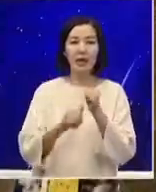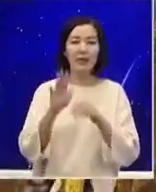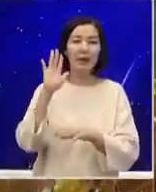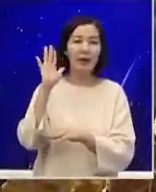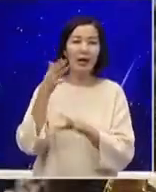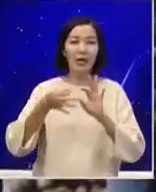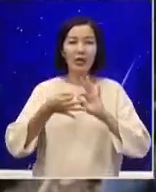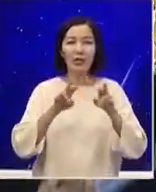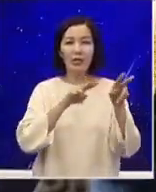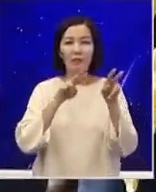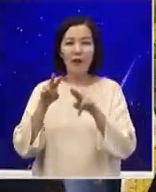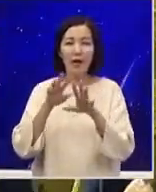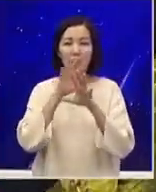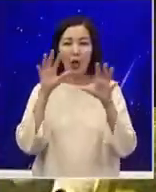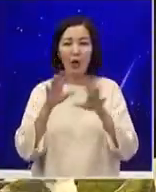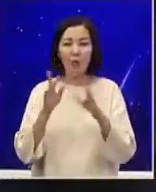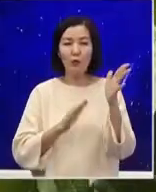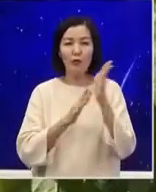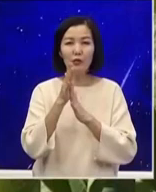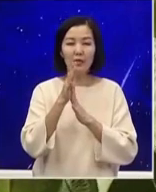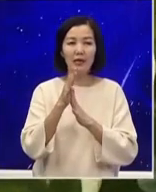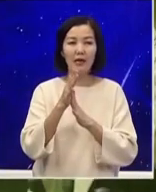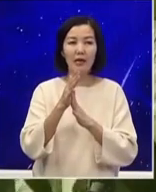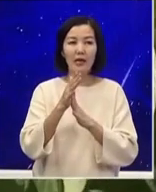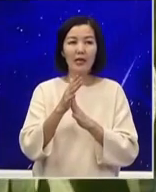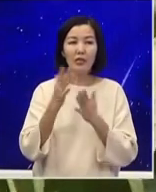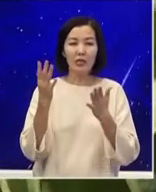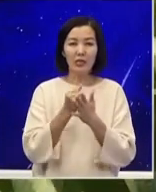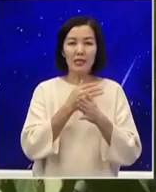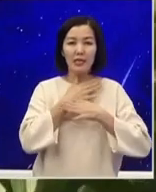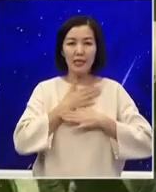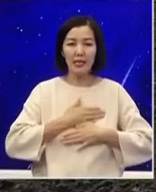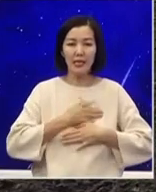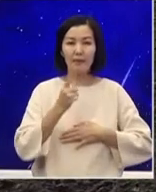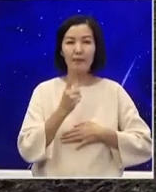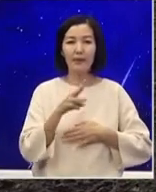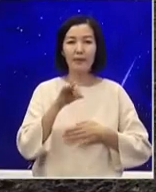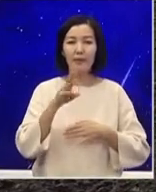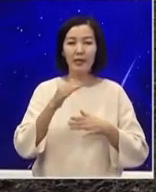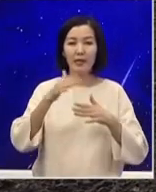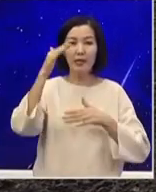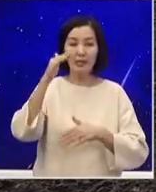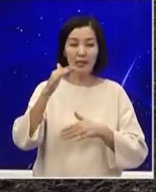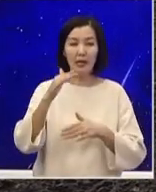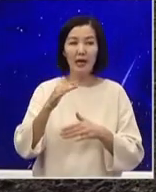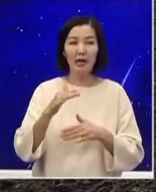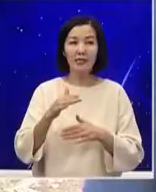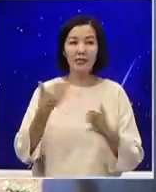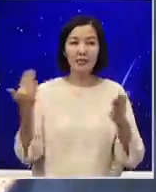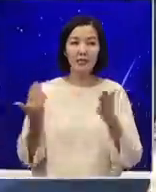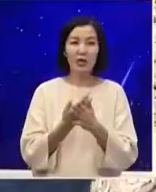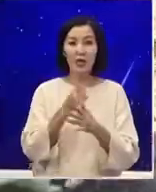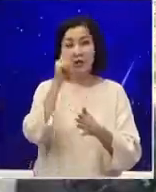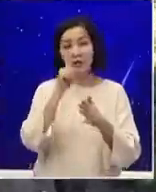жіті бақылауымен өседі. Нәтижеге мамандар дән риза. Өсімдіктің биіктігі 1 метрден асады. Жаңа пішіндер көзге